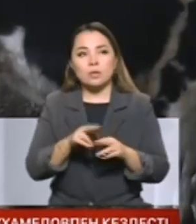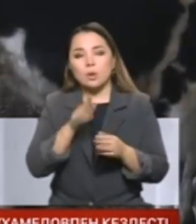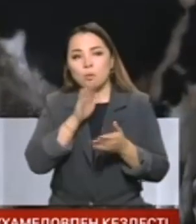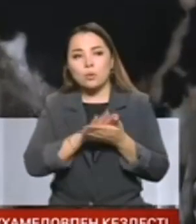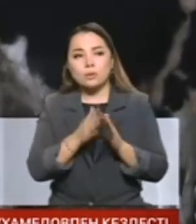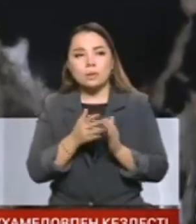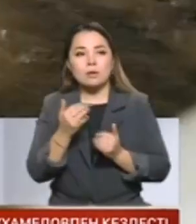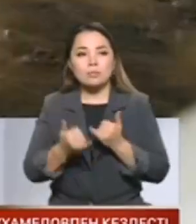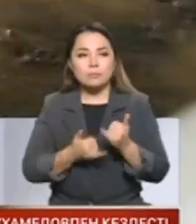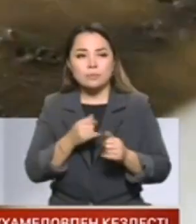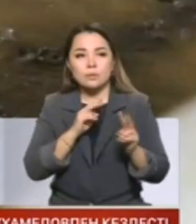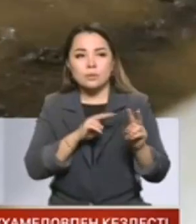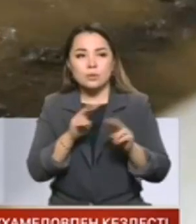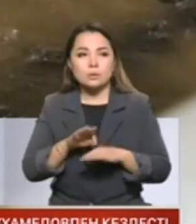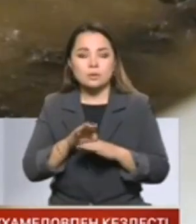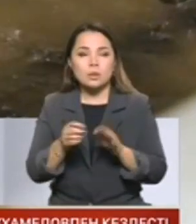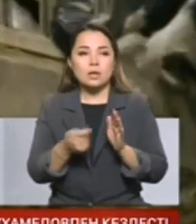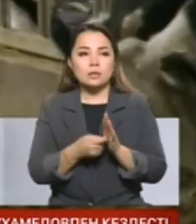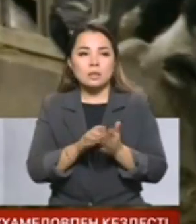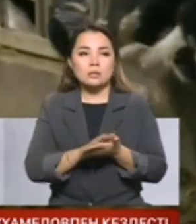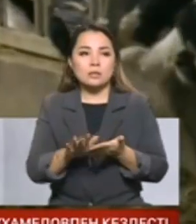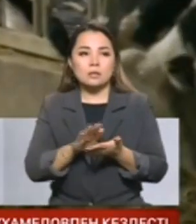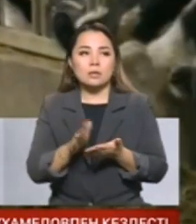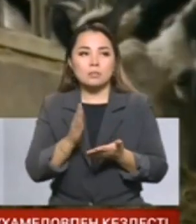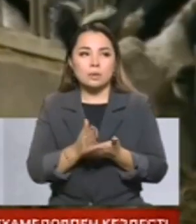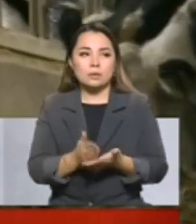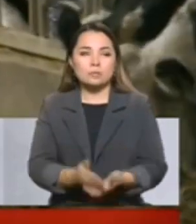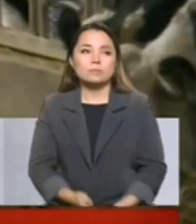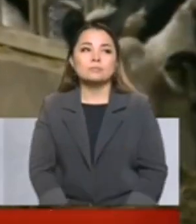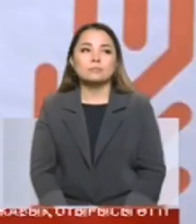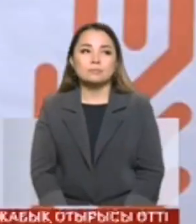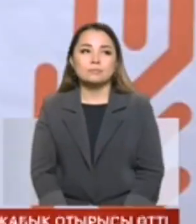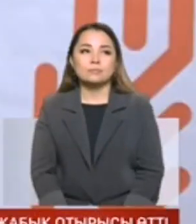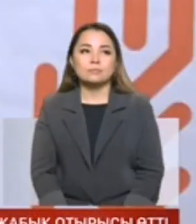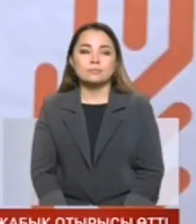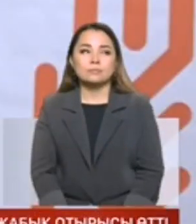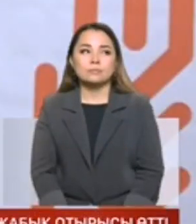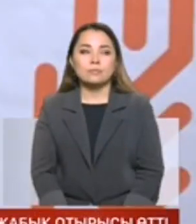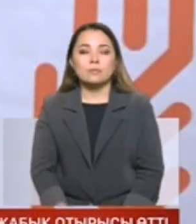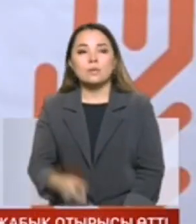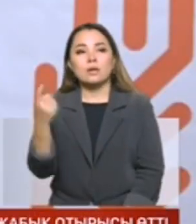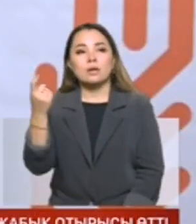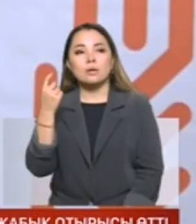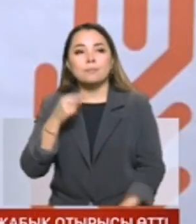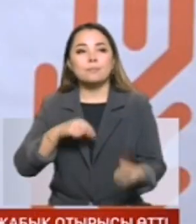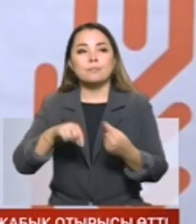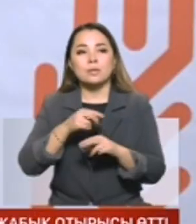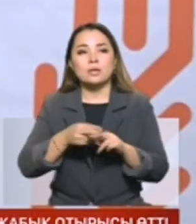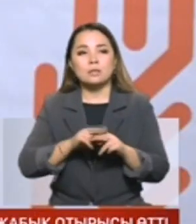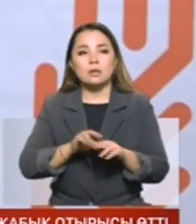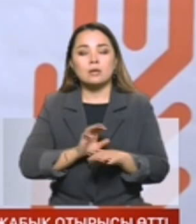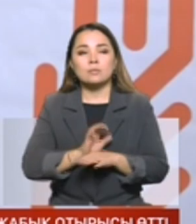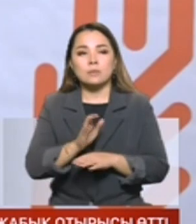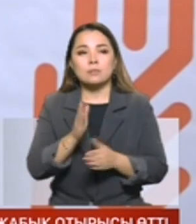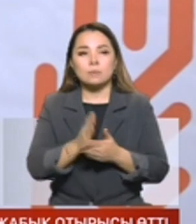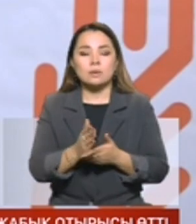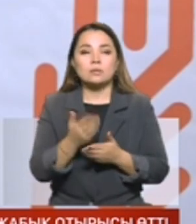күтіп бапталып, асты тазаланады. Ring Milks фирмасына агробизнес бағдарламасымен бөлінді